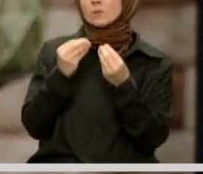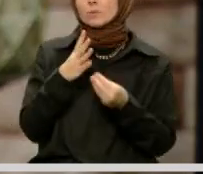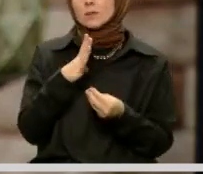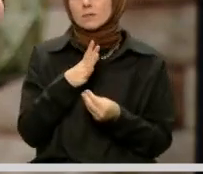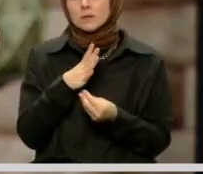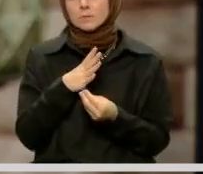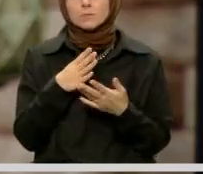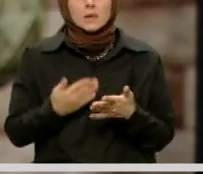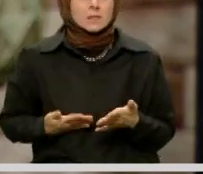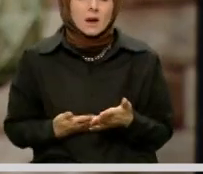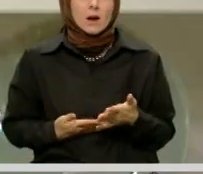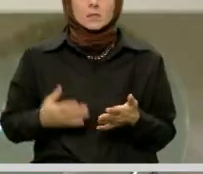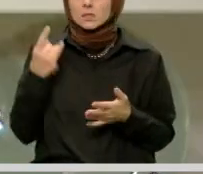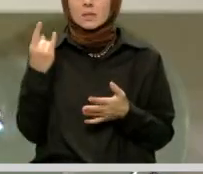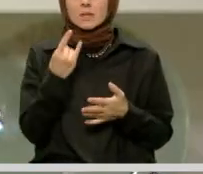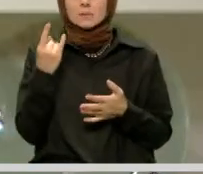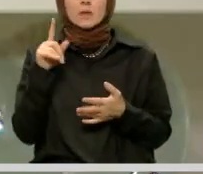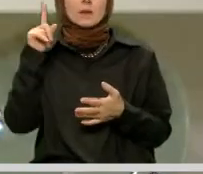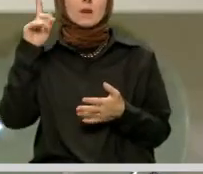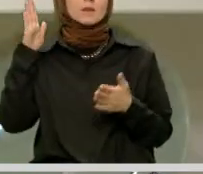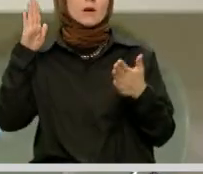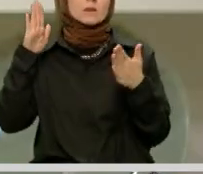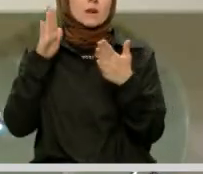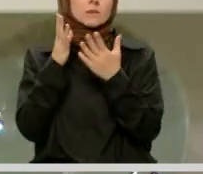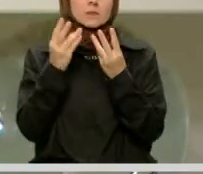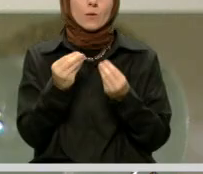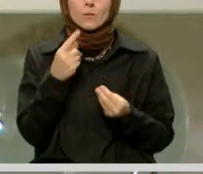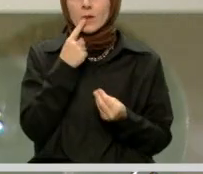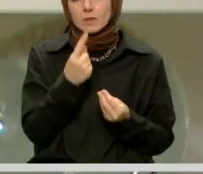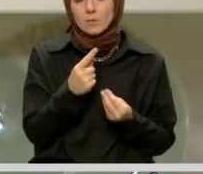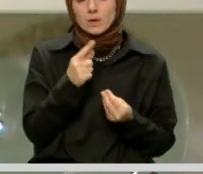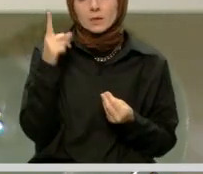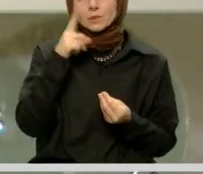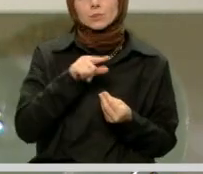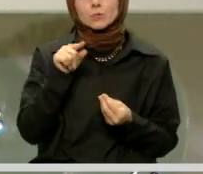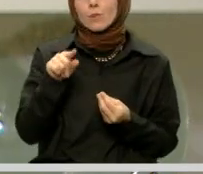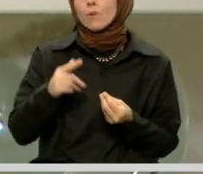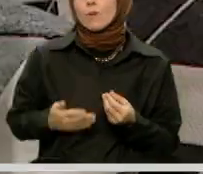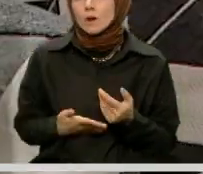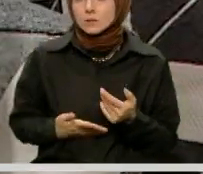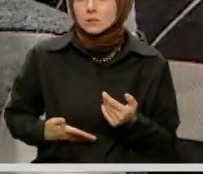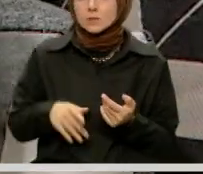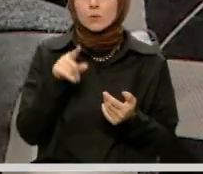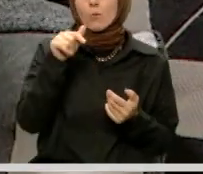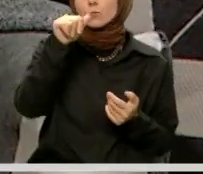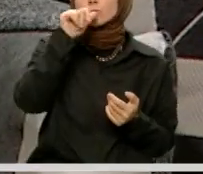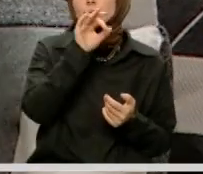yapmıyorum ki. O aç dolanman Allah'ın huzurunda olman demektir zaten. Çünkü o açlığın, o susuzluğun, o